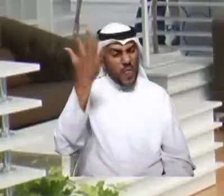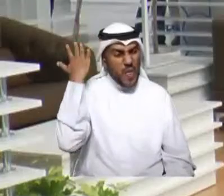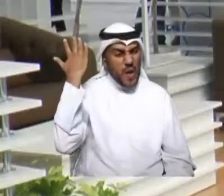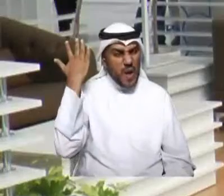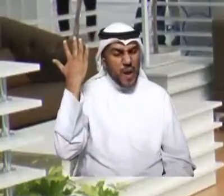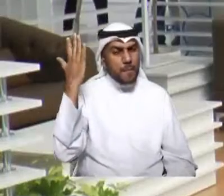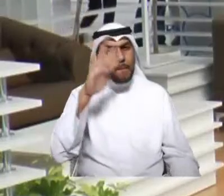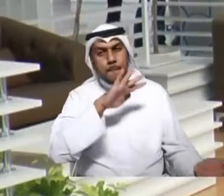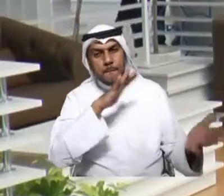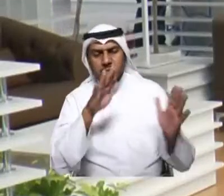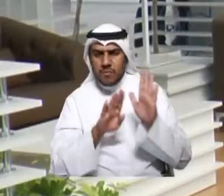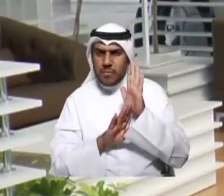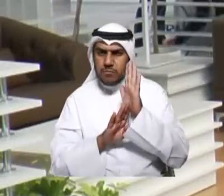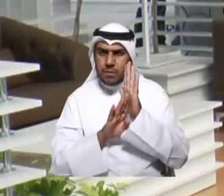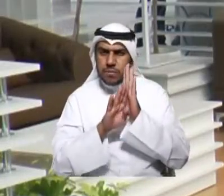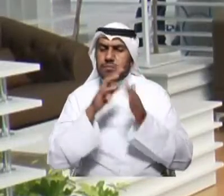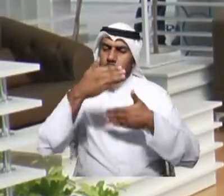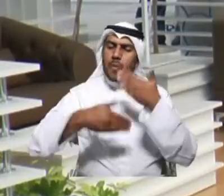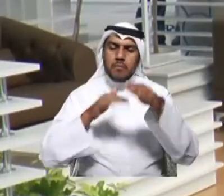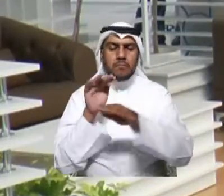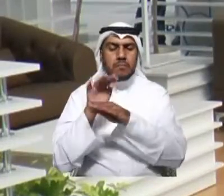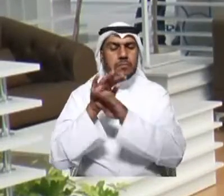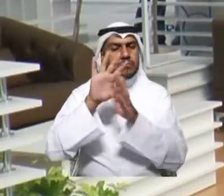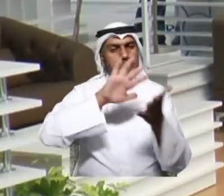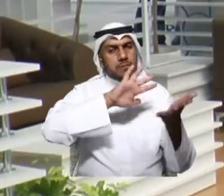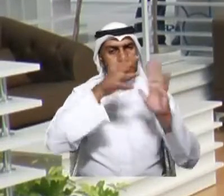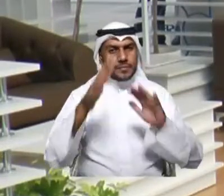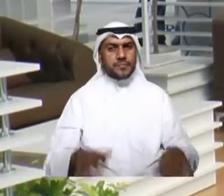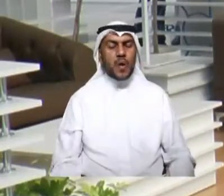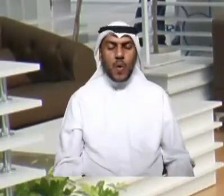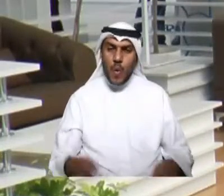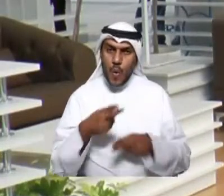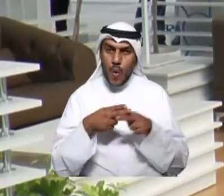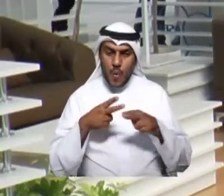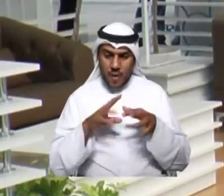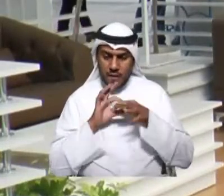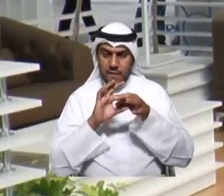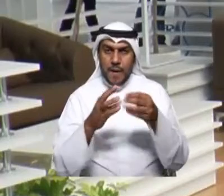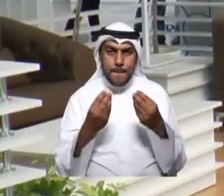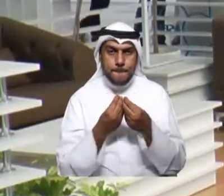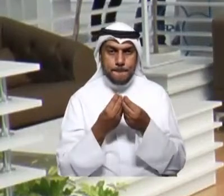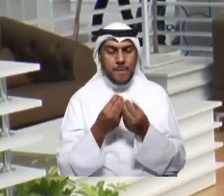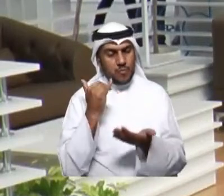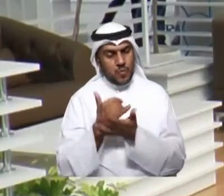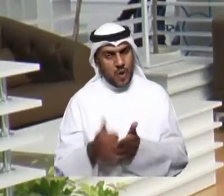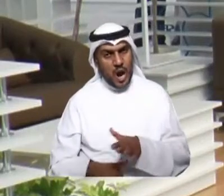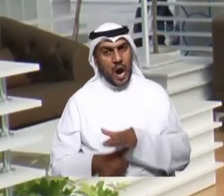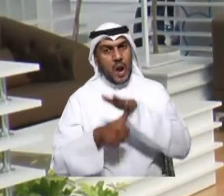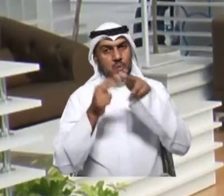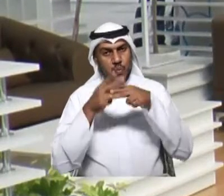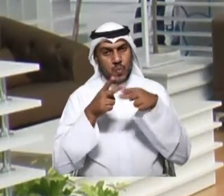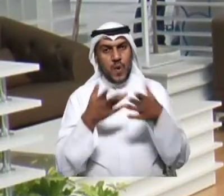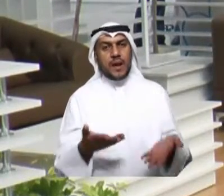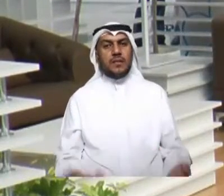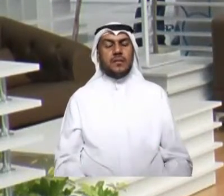العربي. الاقتران الجميل هو عنوان الاحتفالية التي أعطت الرئاسة الكويتية لاتحاد إذاعات الدول العربية إشارة الانطلاق بالاحتفال